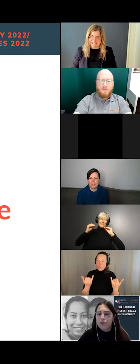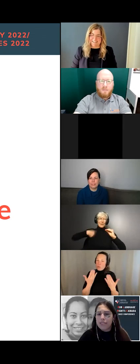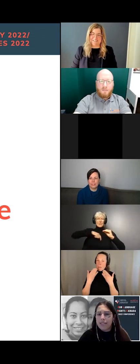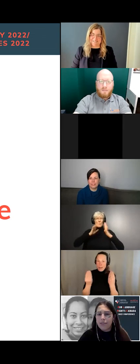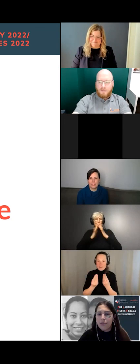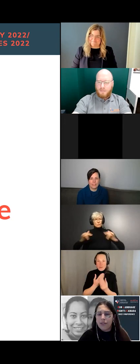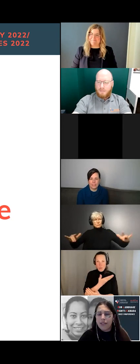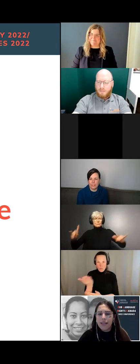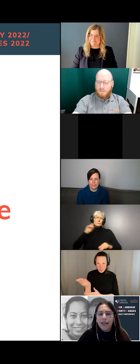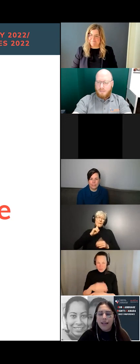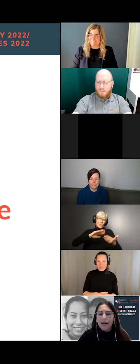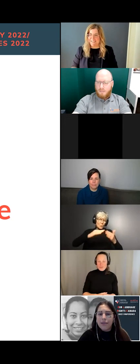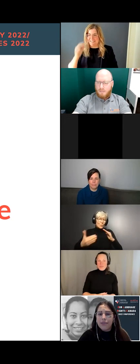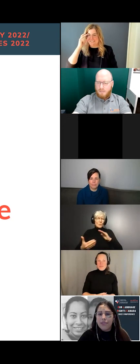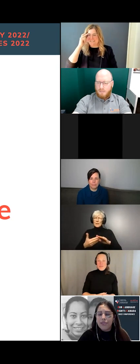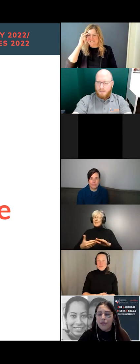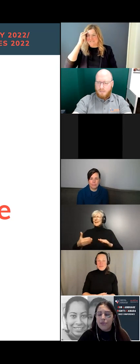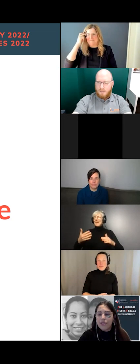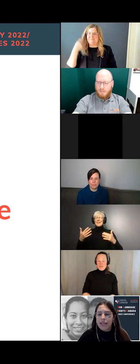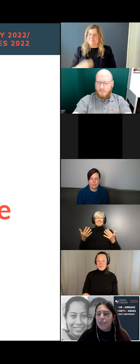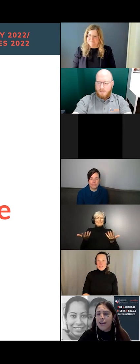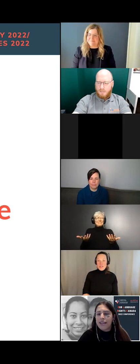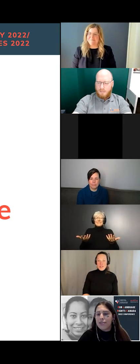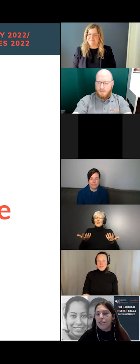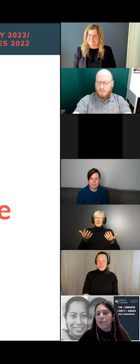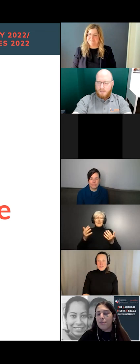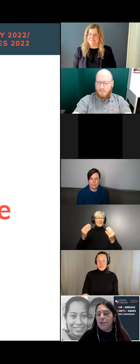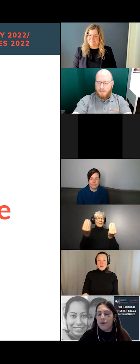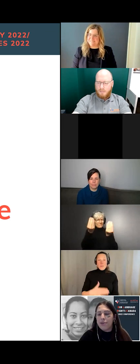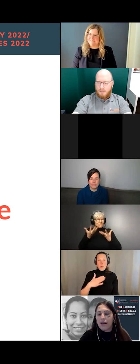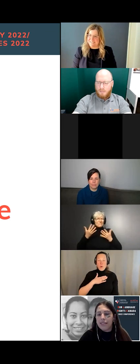Puis j'ai bien parlé de la diversité de la communauté sourde.